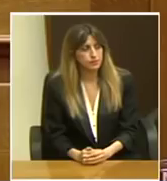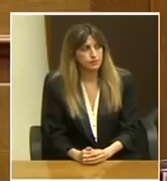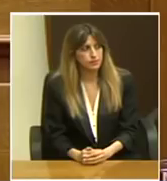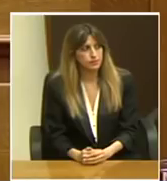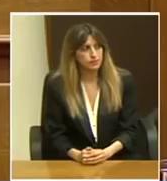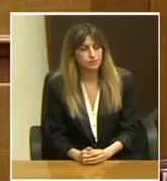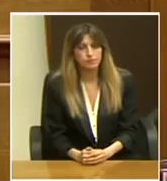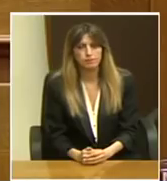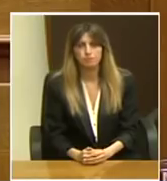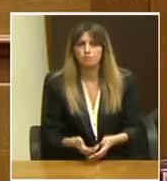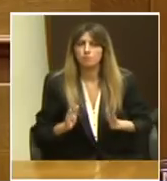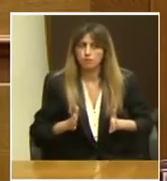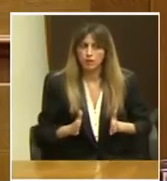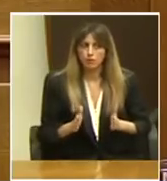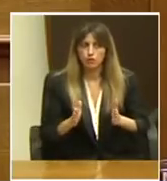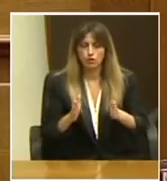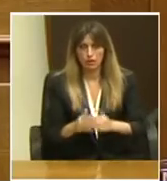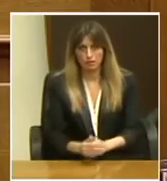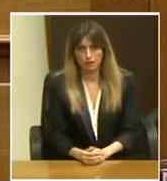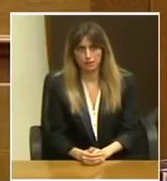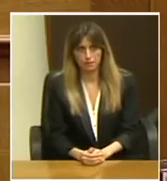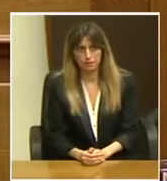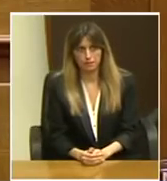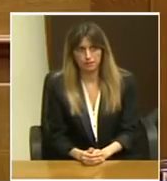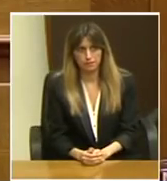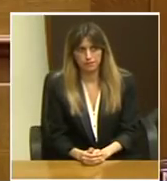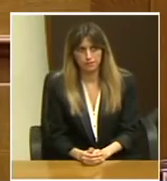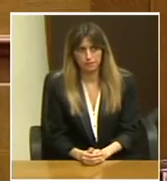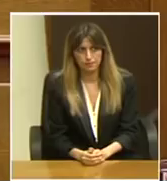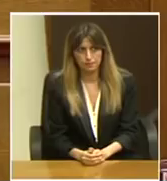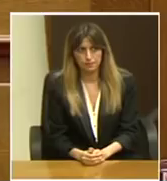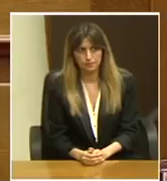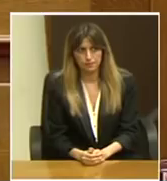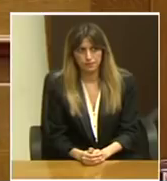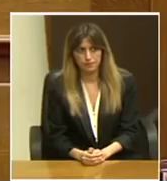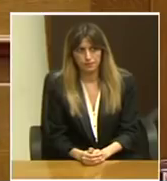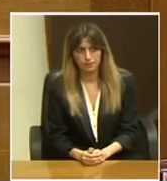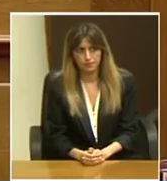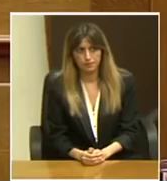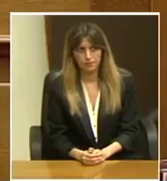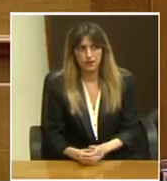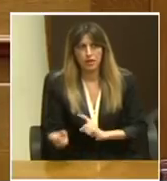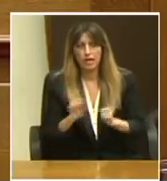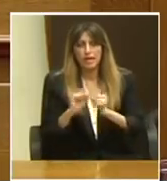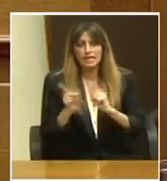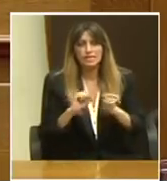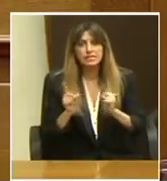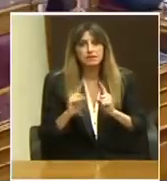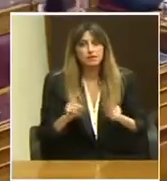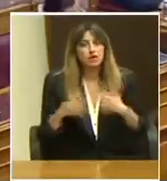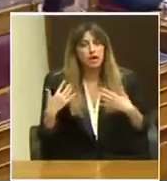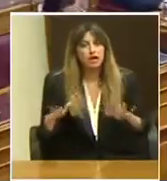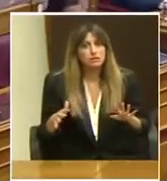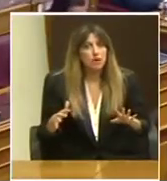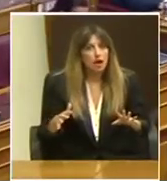Πάμε παρακάτω. Στις συμφωνίες υπάρχει μια πλευρά. Υπάρχουν δύο πλευρές. Ακούω εδώ και μέρες το εξής